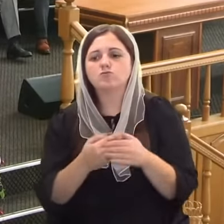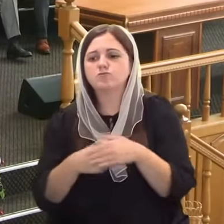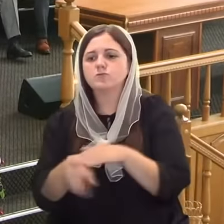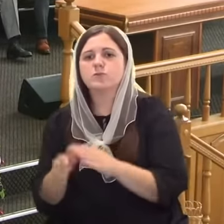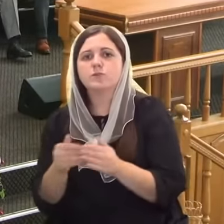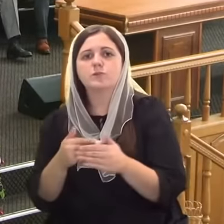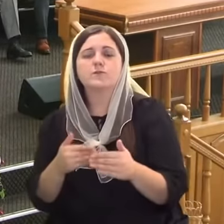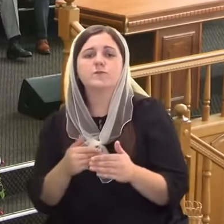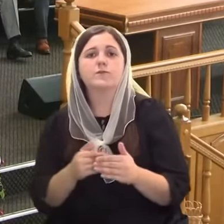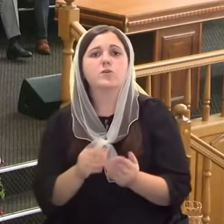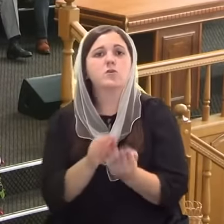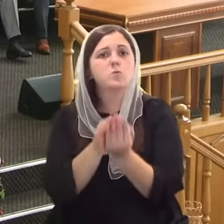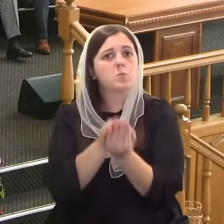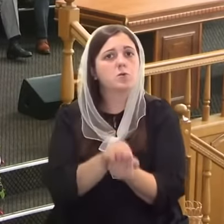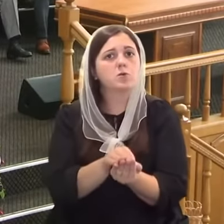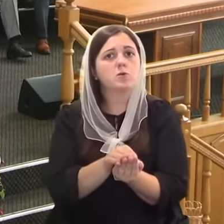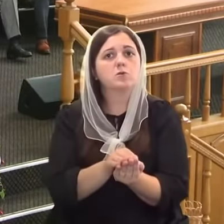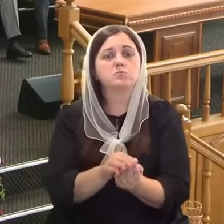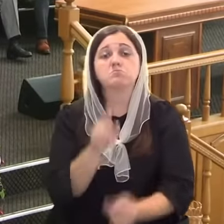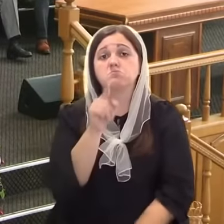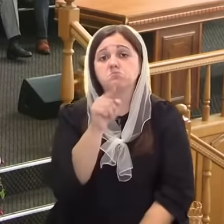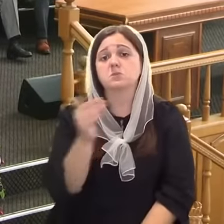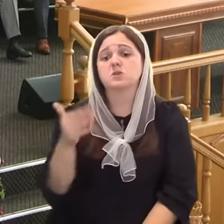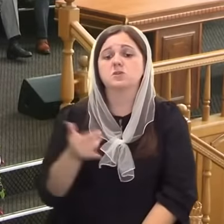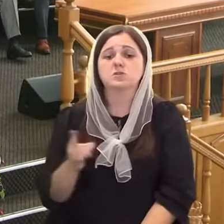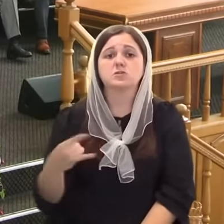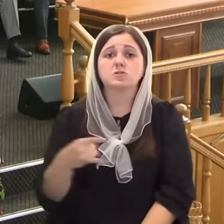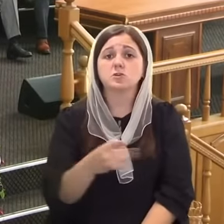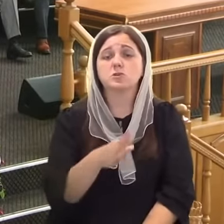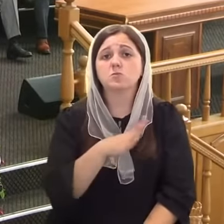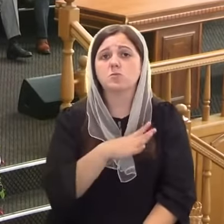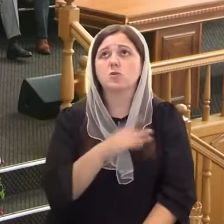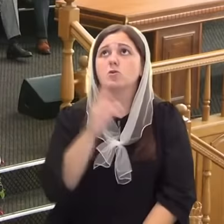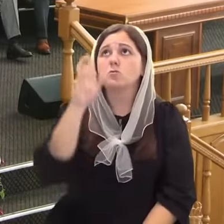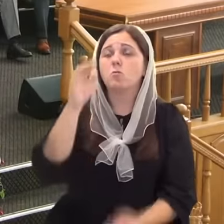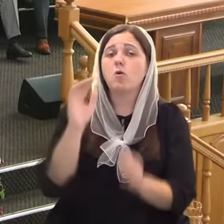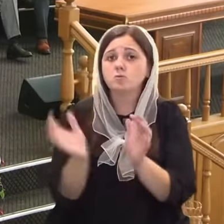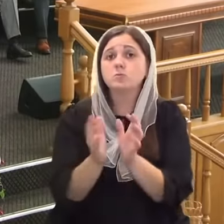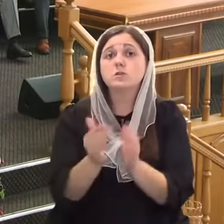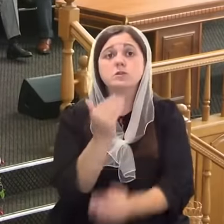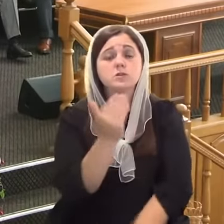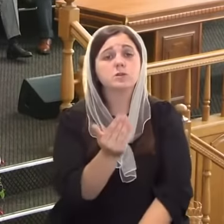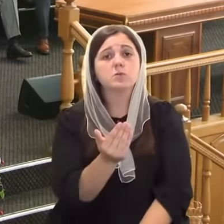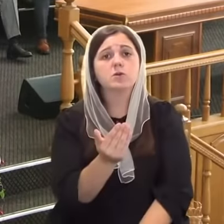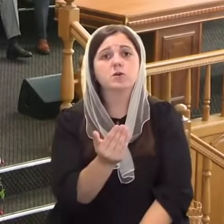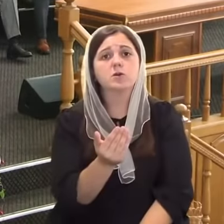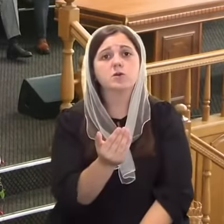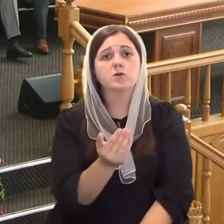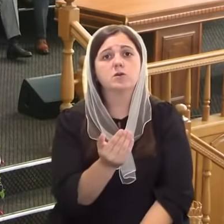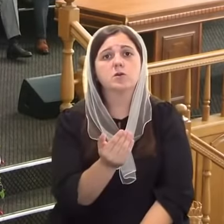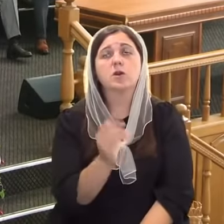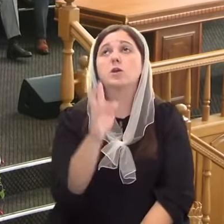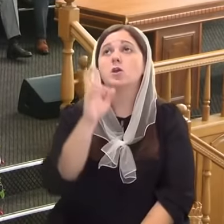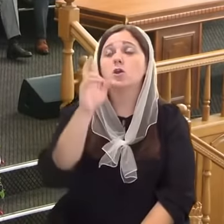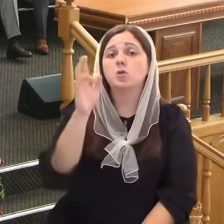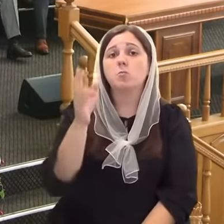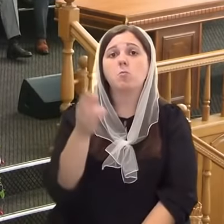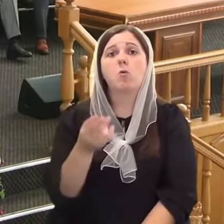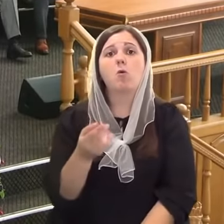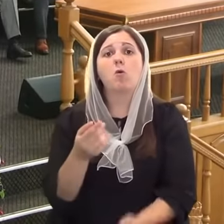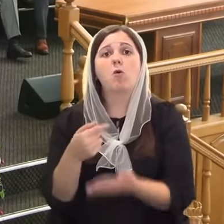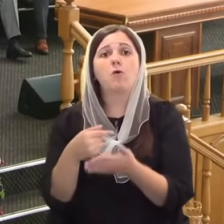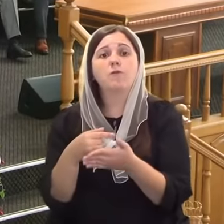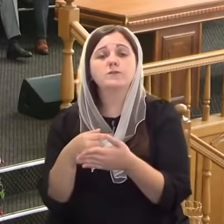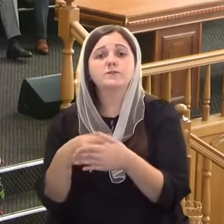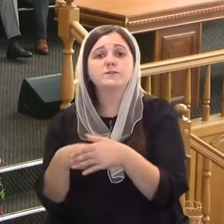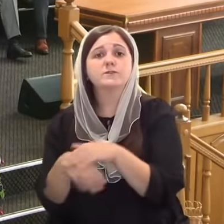Ты ехал на машине, Бог сохранил тебя. Ты был еще в каком-то опасном месте, и Бог избавил душу